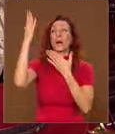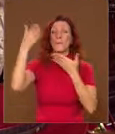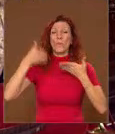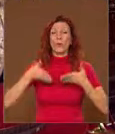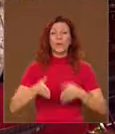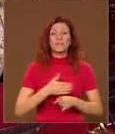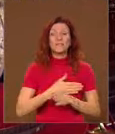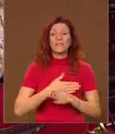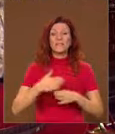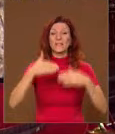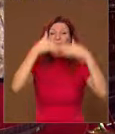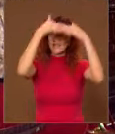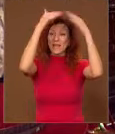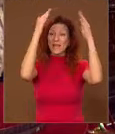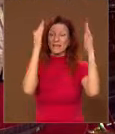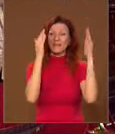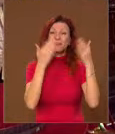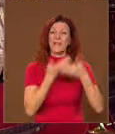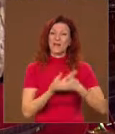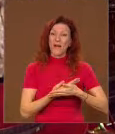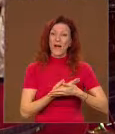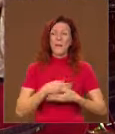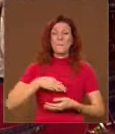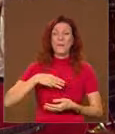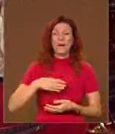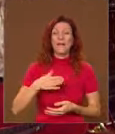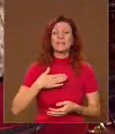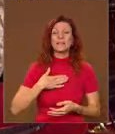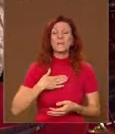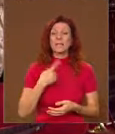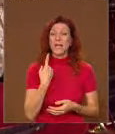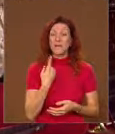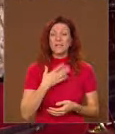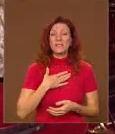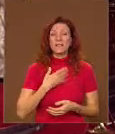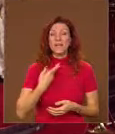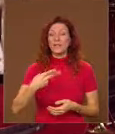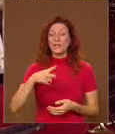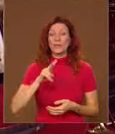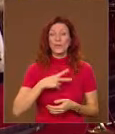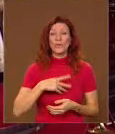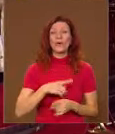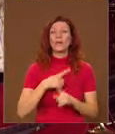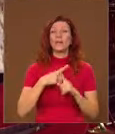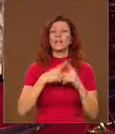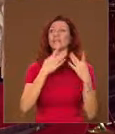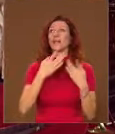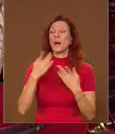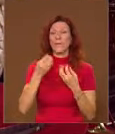Дева Мария, нека сами себе си и един други го и целия наш живот на Христа Бога да даде.